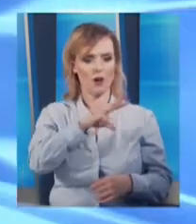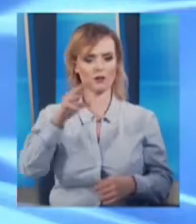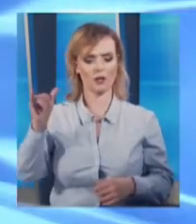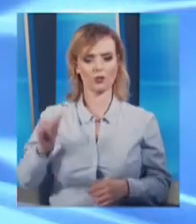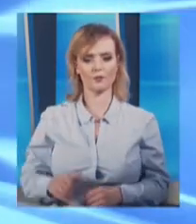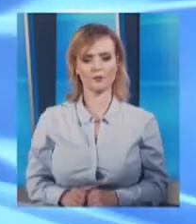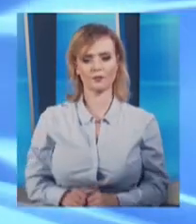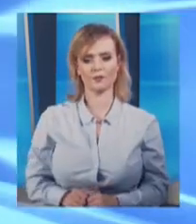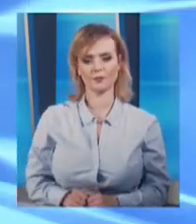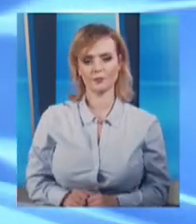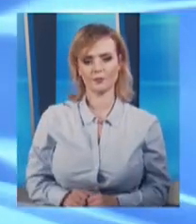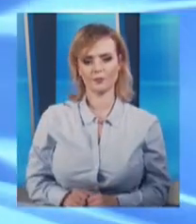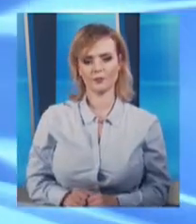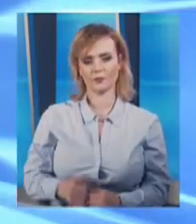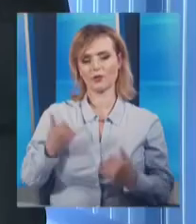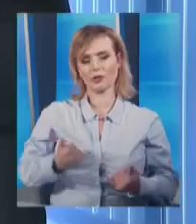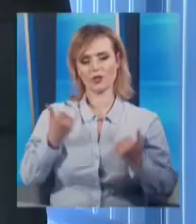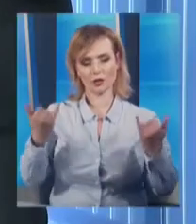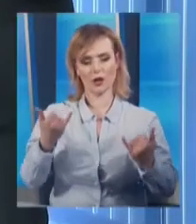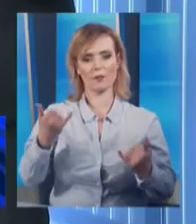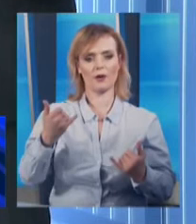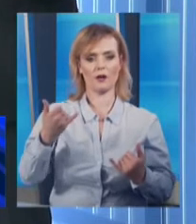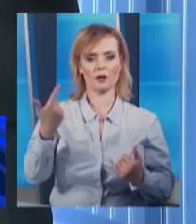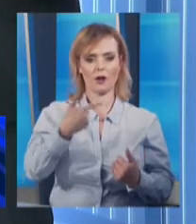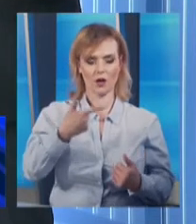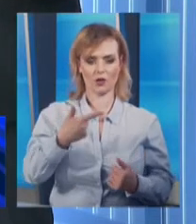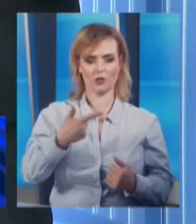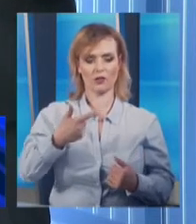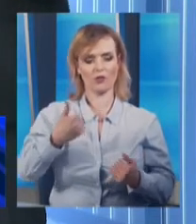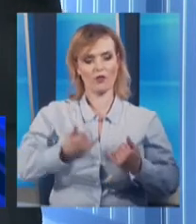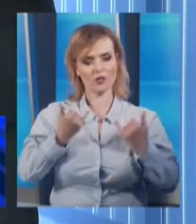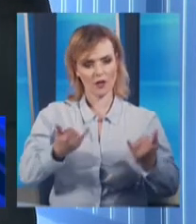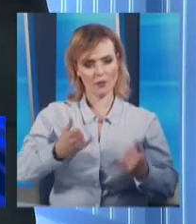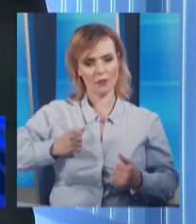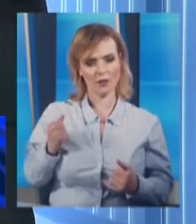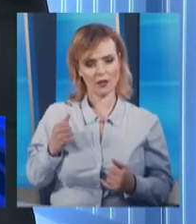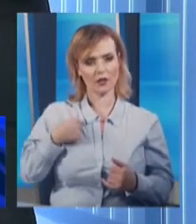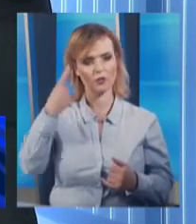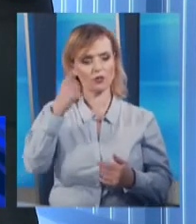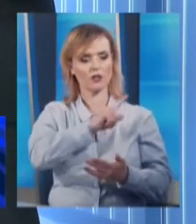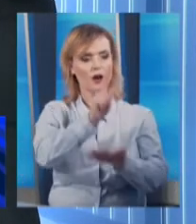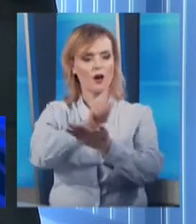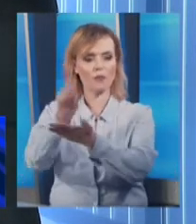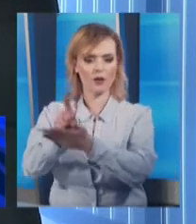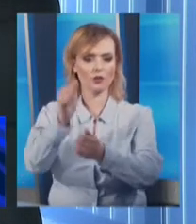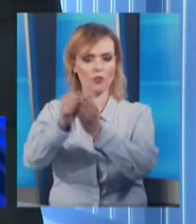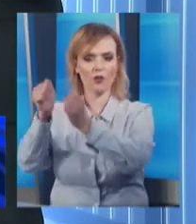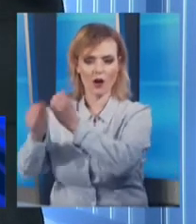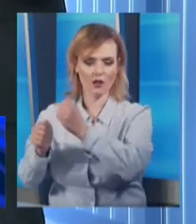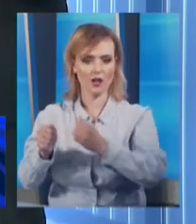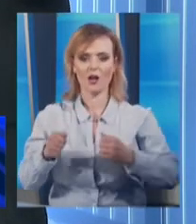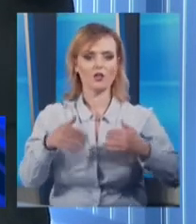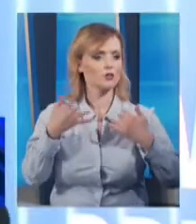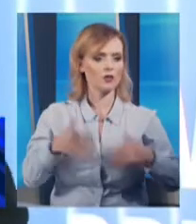domnule Năstase. Stimați cetățeni, prieteni, cred că e de datoria noastră a tuturor